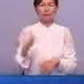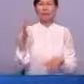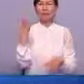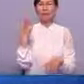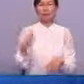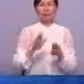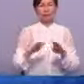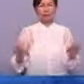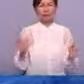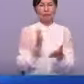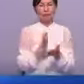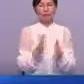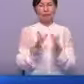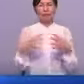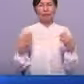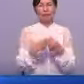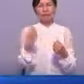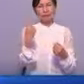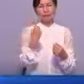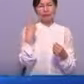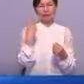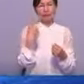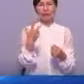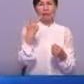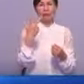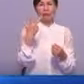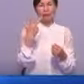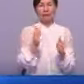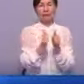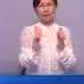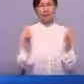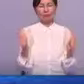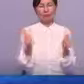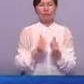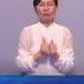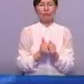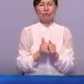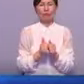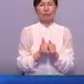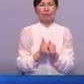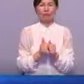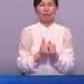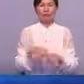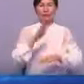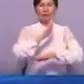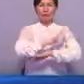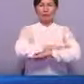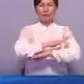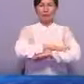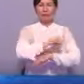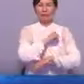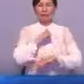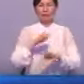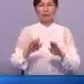Отбасының тұңғыштары үшем. Адам ұрпағымен көрікті. Перзенттерімді адал, еңбекке ептетіп тәрбиелеу менің